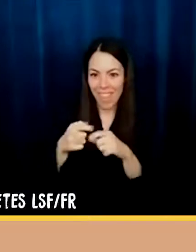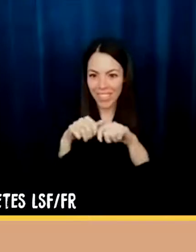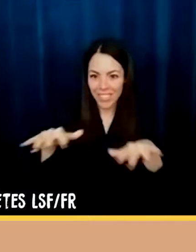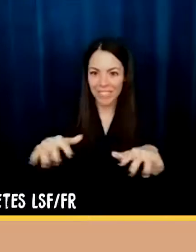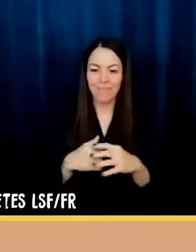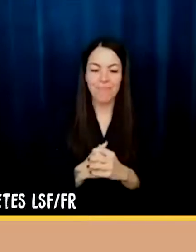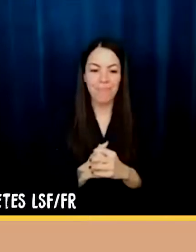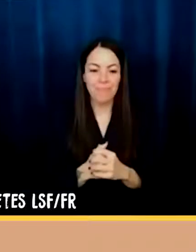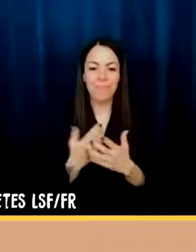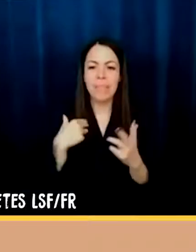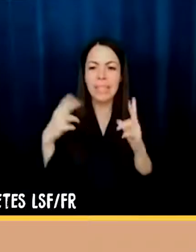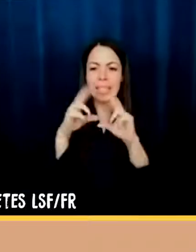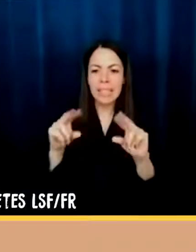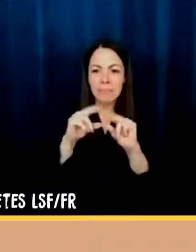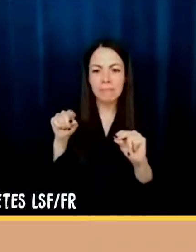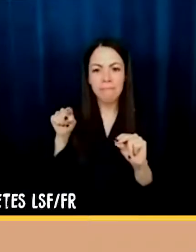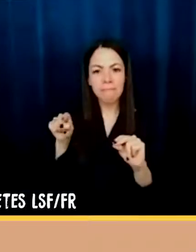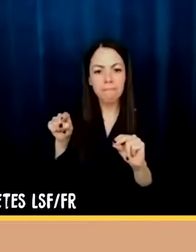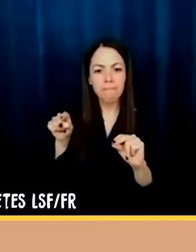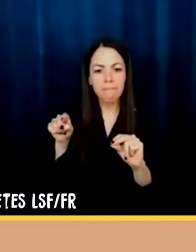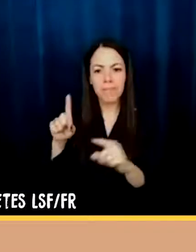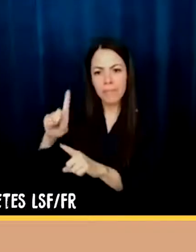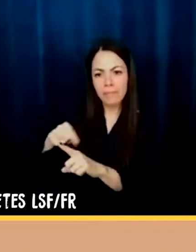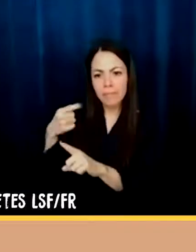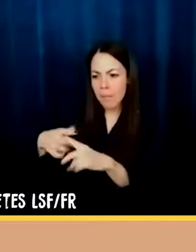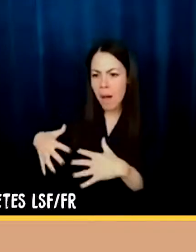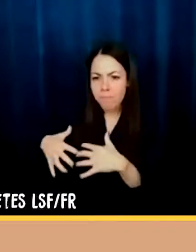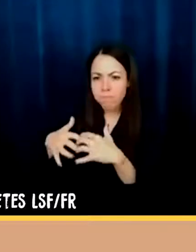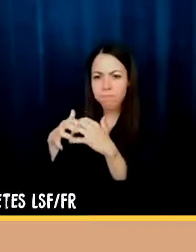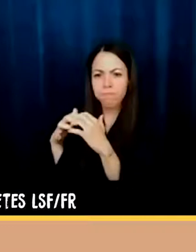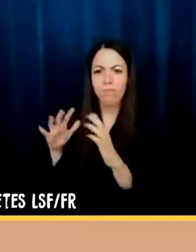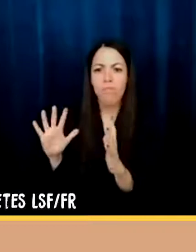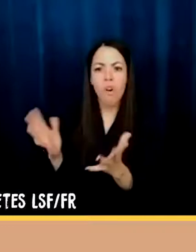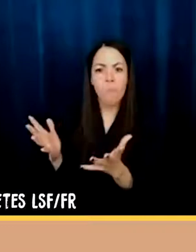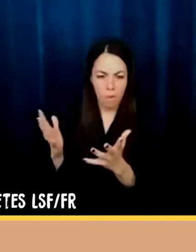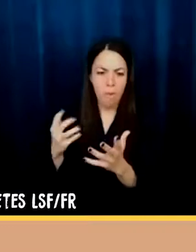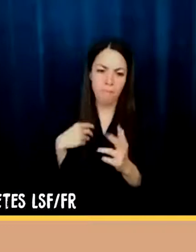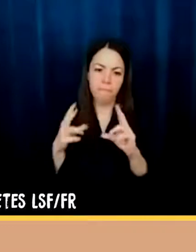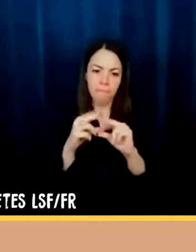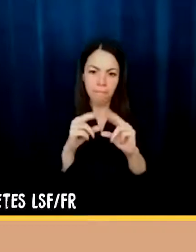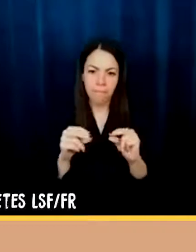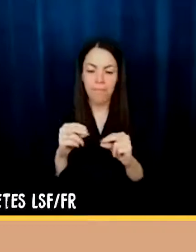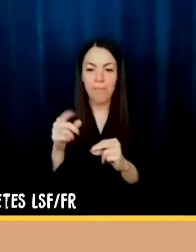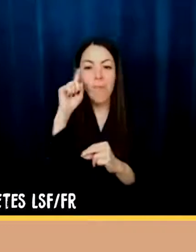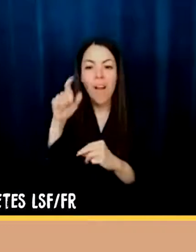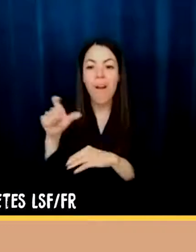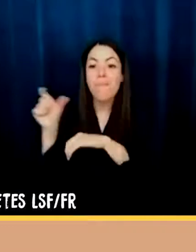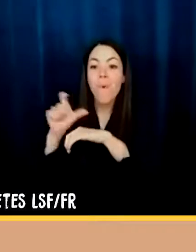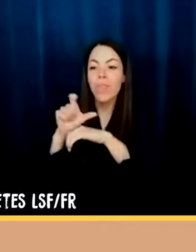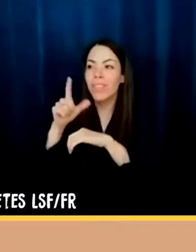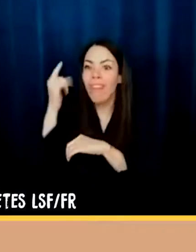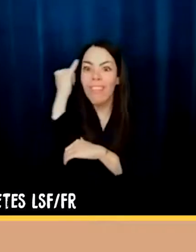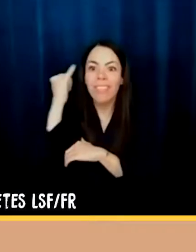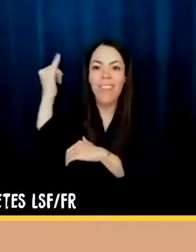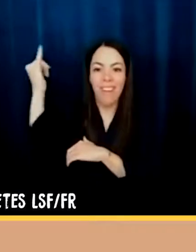vous parler du processus qui a permis d'amener à la création de ce beau projet autour de ma mosquée idéale. Alors, ce